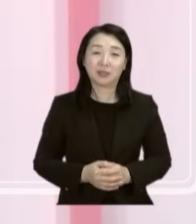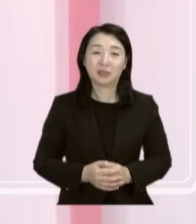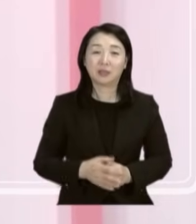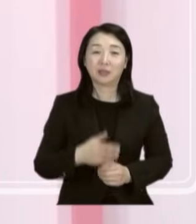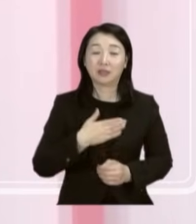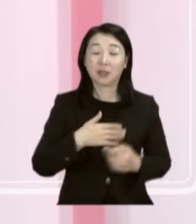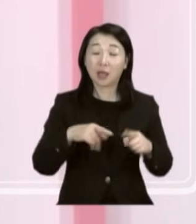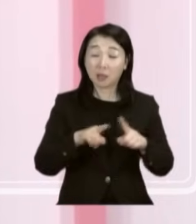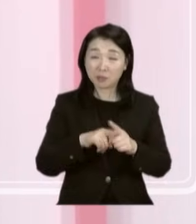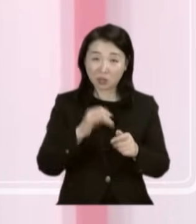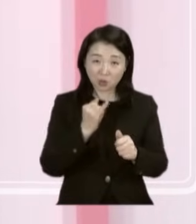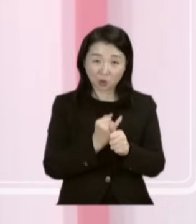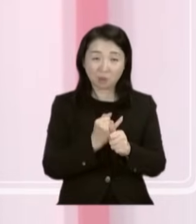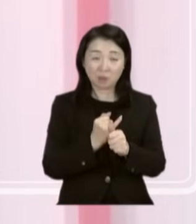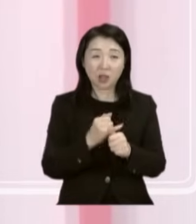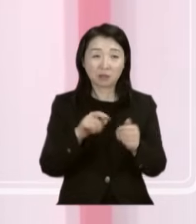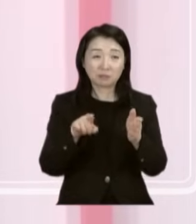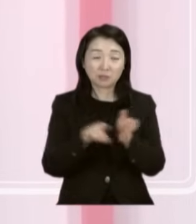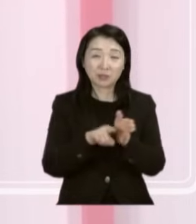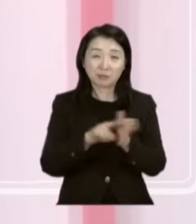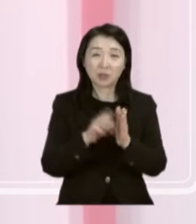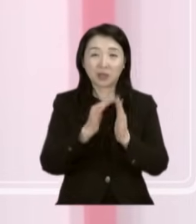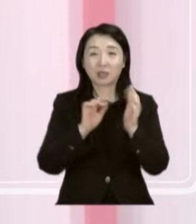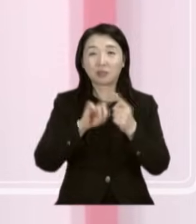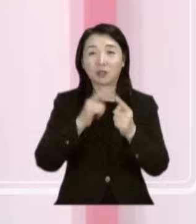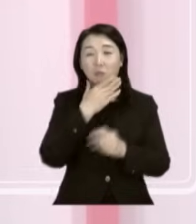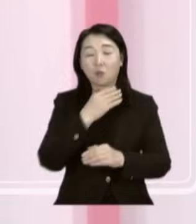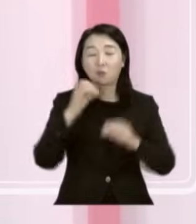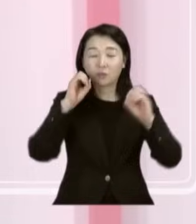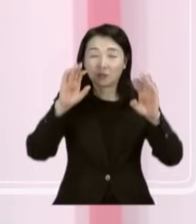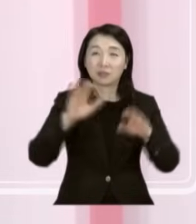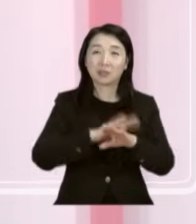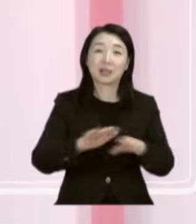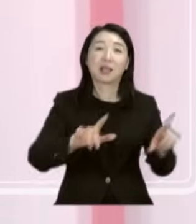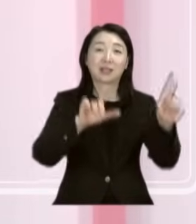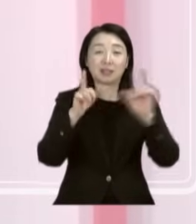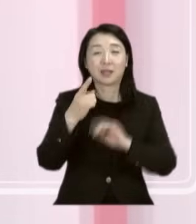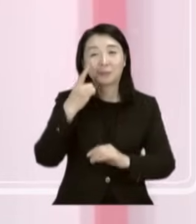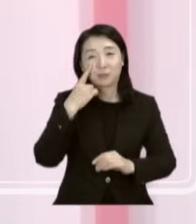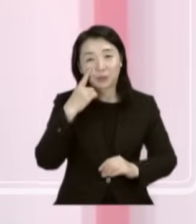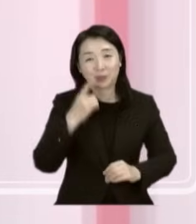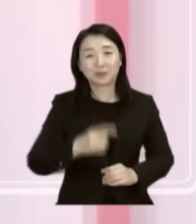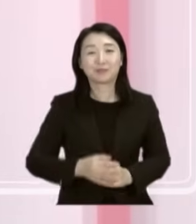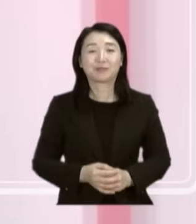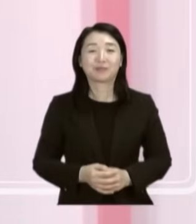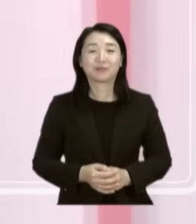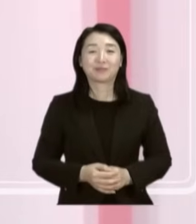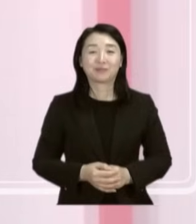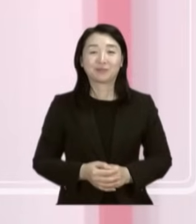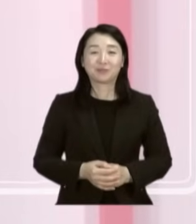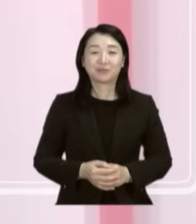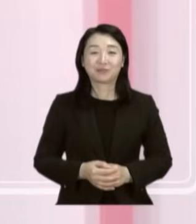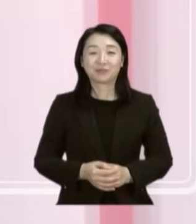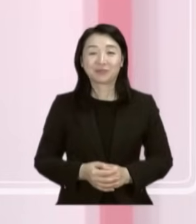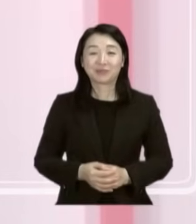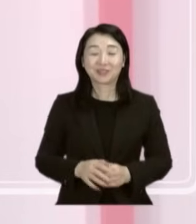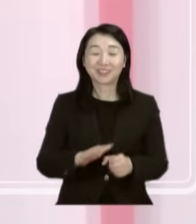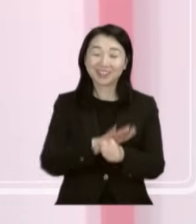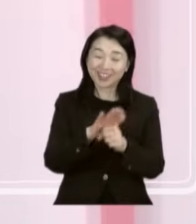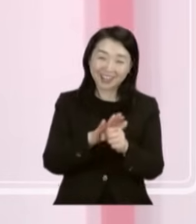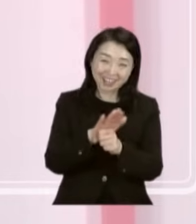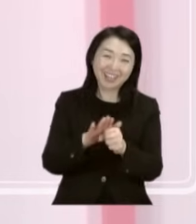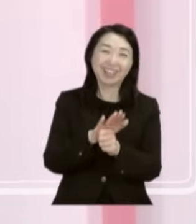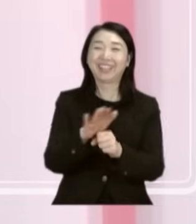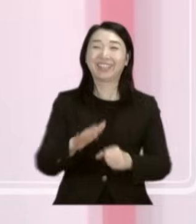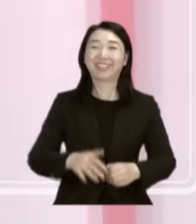나랑 같이 결혼해서 믿음의 가정으로 복음을 전하면서 잘 살자 뒤에 뒤에 뭐 하나 빠진게